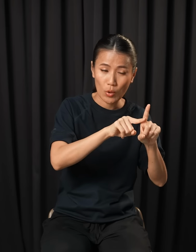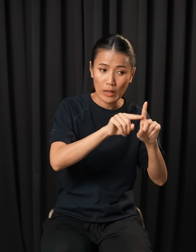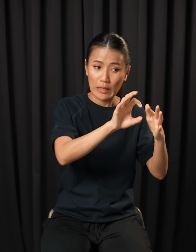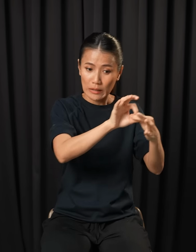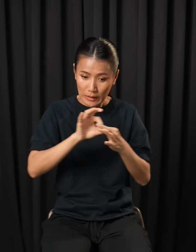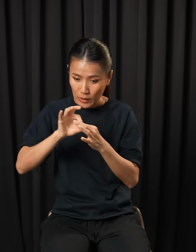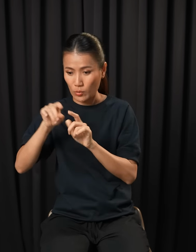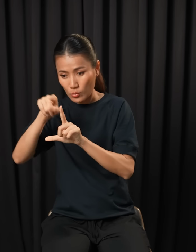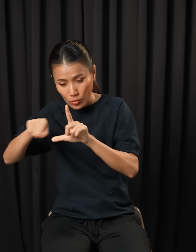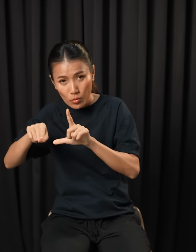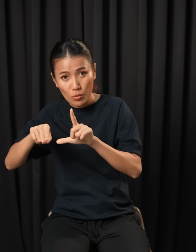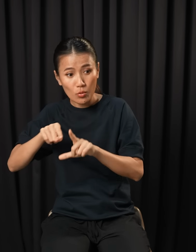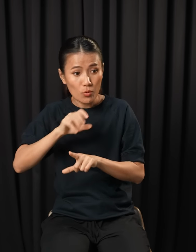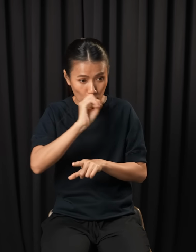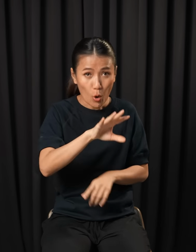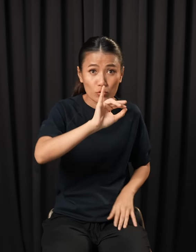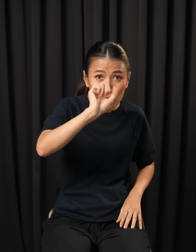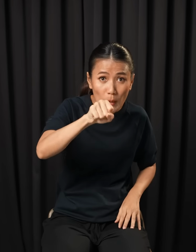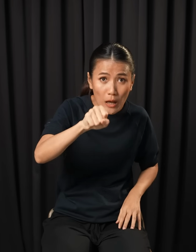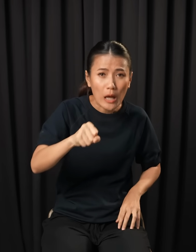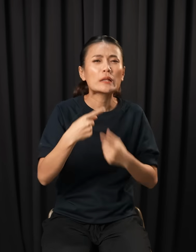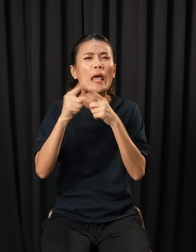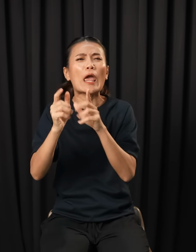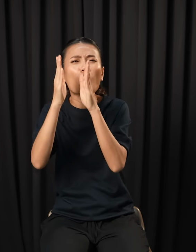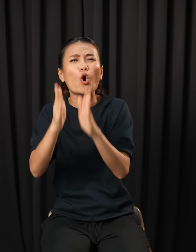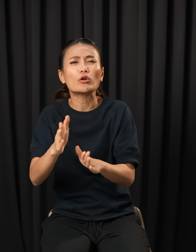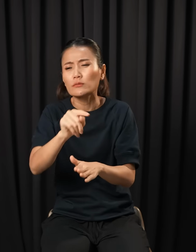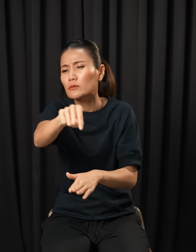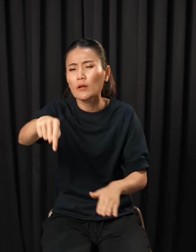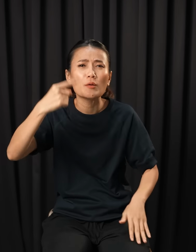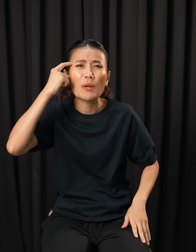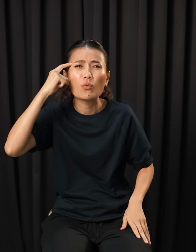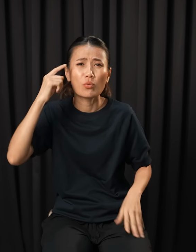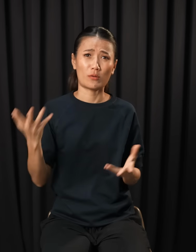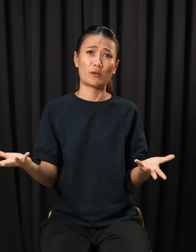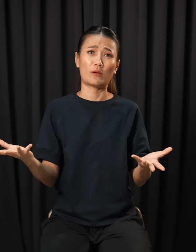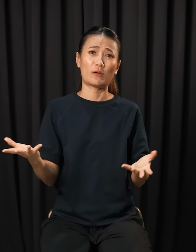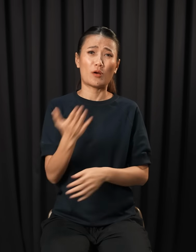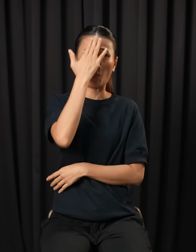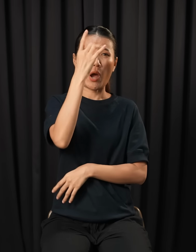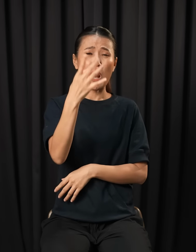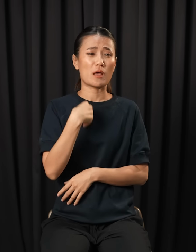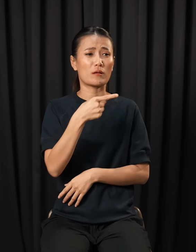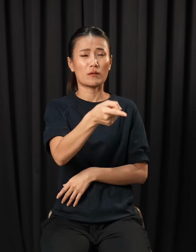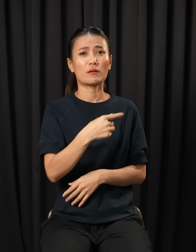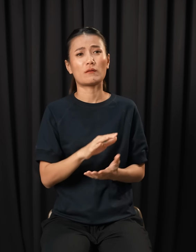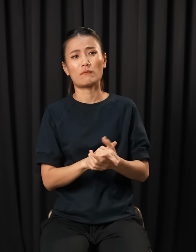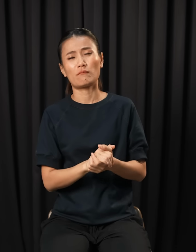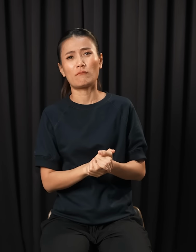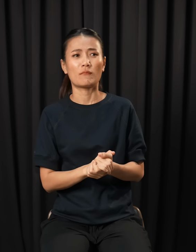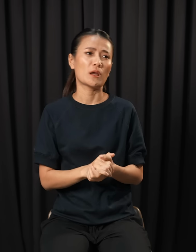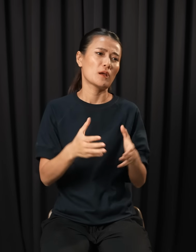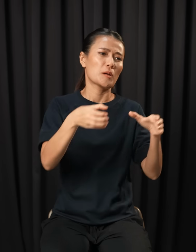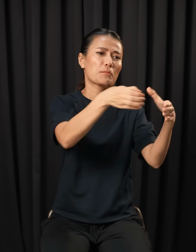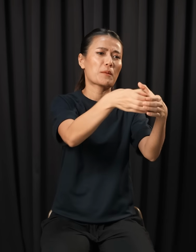น เราก็ต้องบอกเขาว่าเราต่อเนื่องจากอนาคตใหม่เราต้องพูดเขาอย่างนี้ใช่ไหม ใช่ครับก็คือ แต่คนที่เขาหลงมาลงให้เราตอนนั้นน